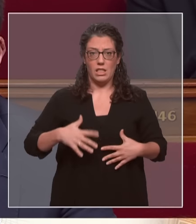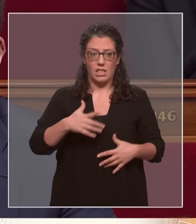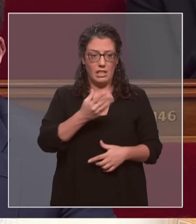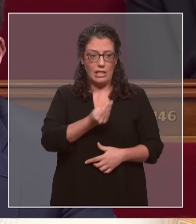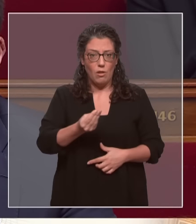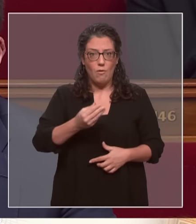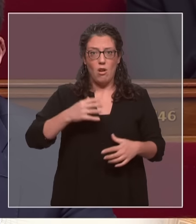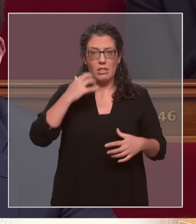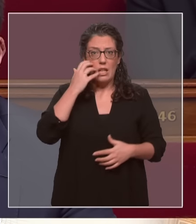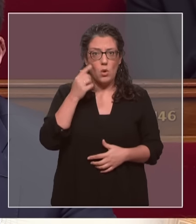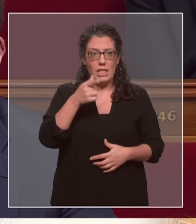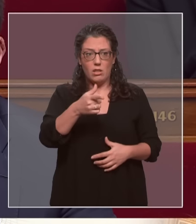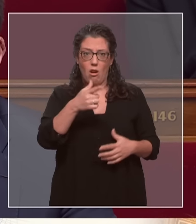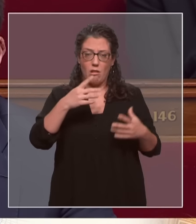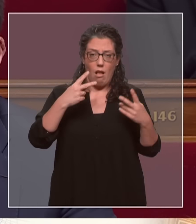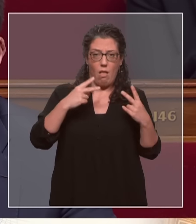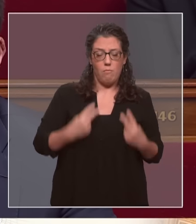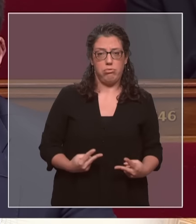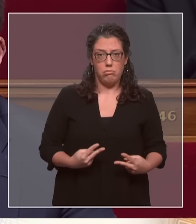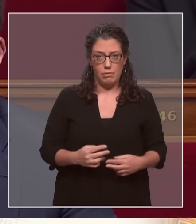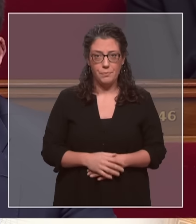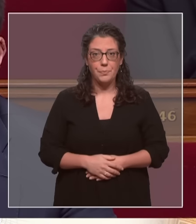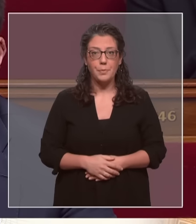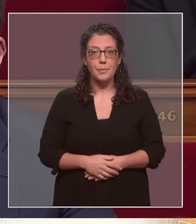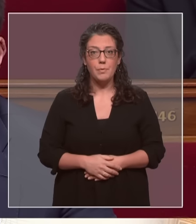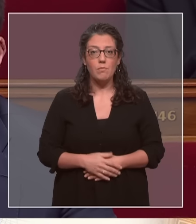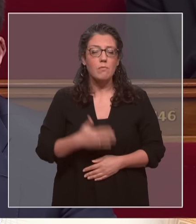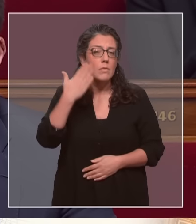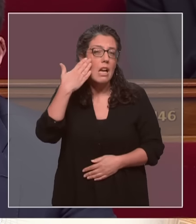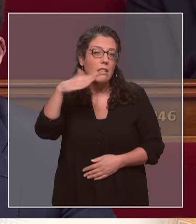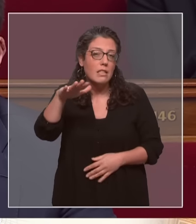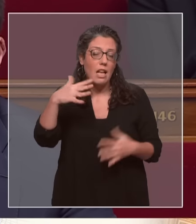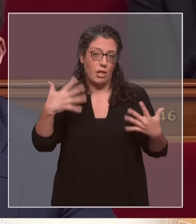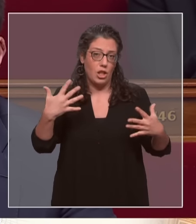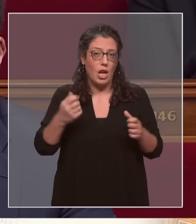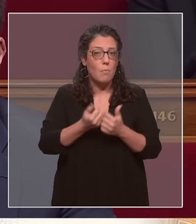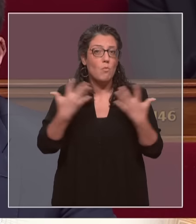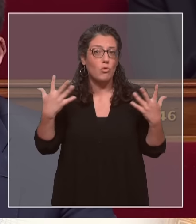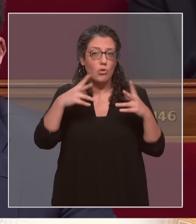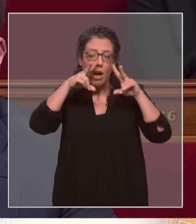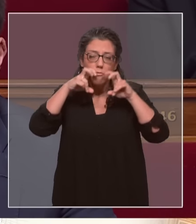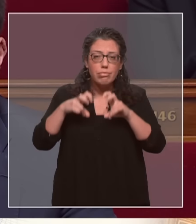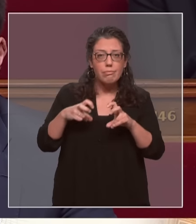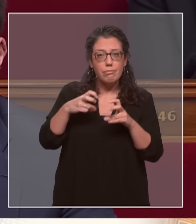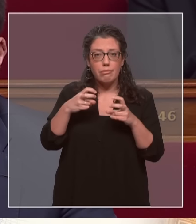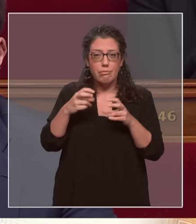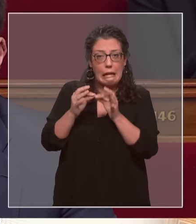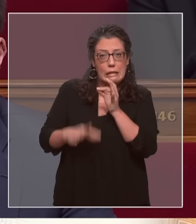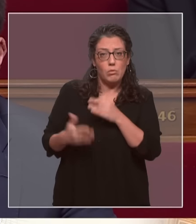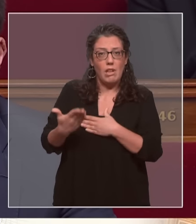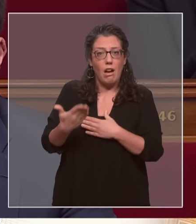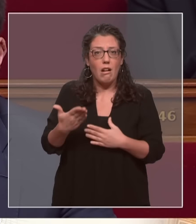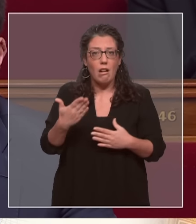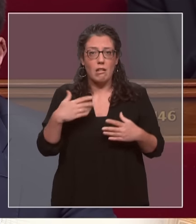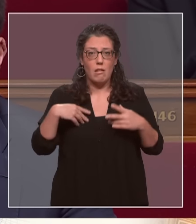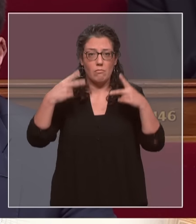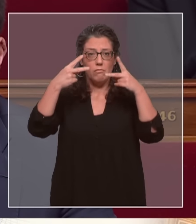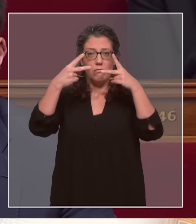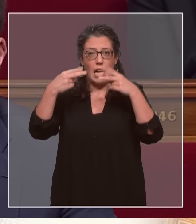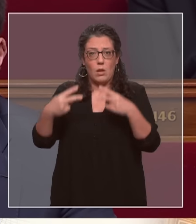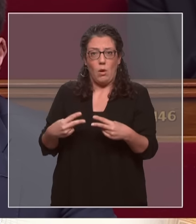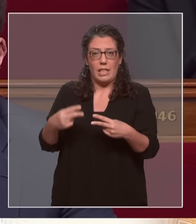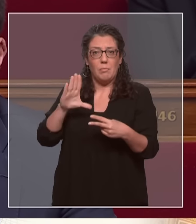enfants. Nous connaissons et nous le savons, à travers plusieurs études, le poids qu'a l'enfermement algorithmique chez